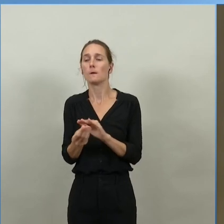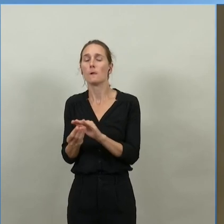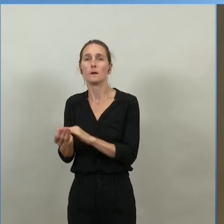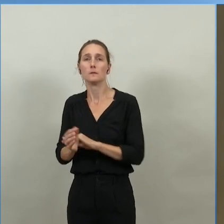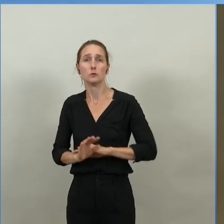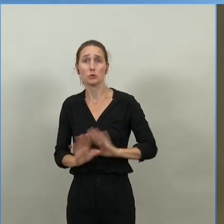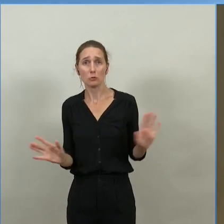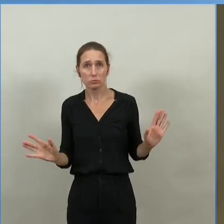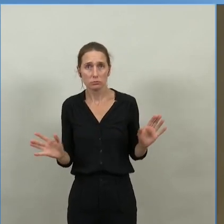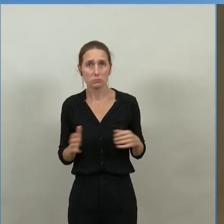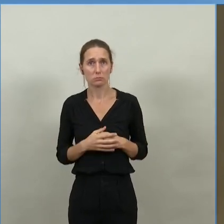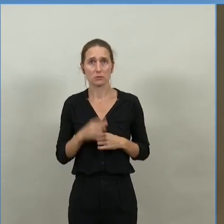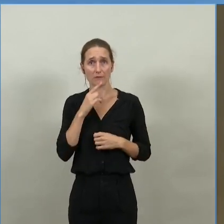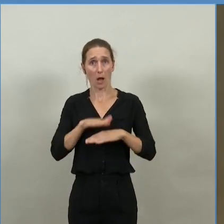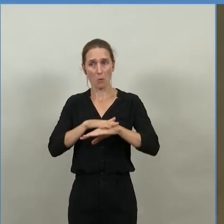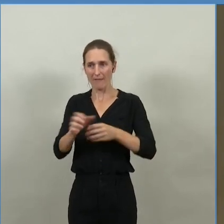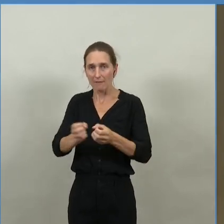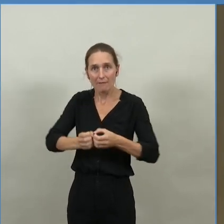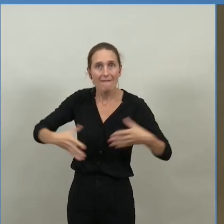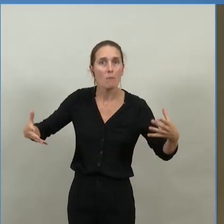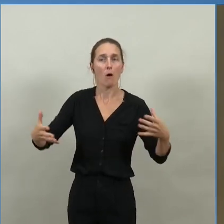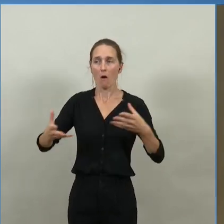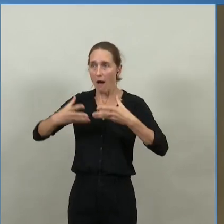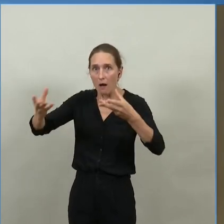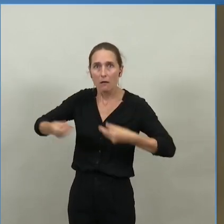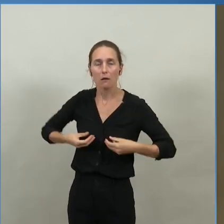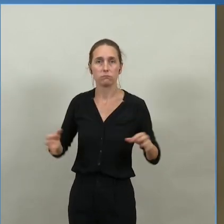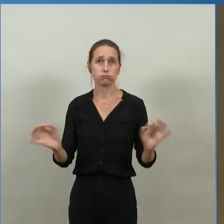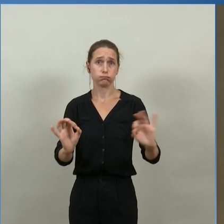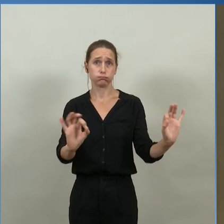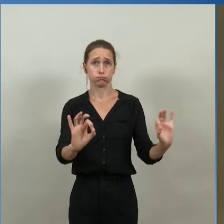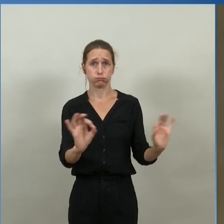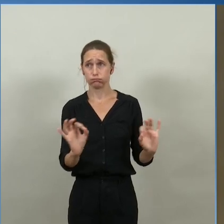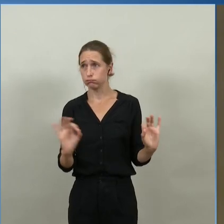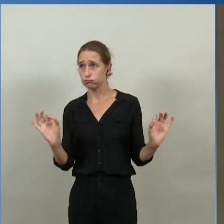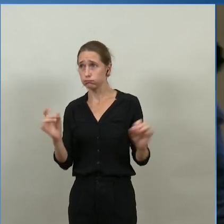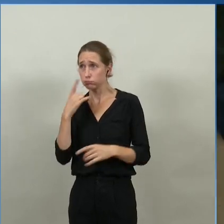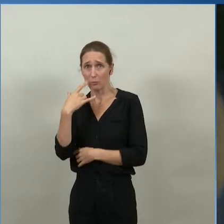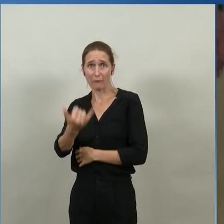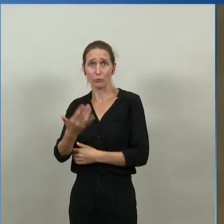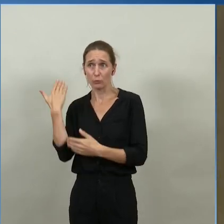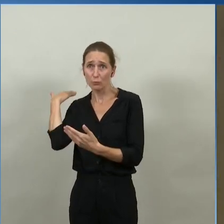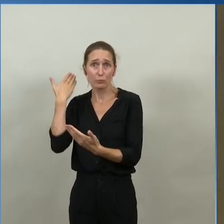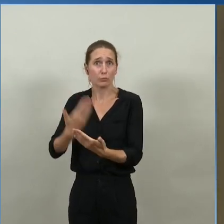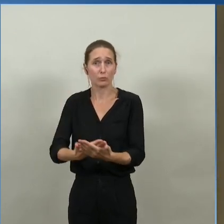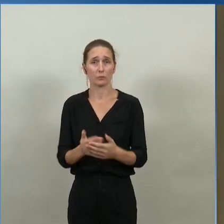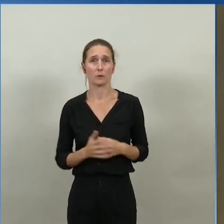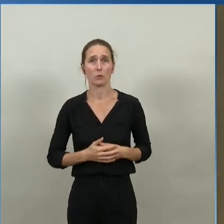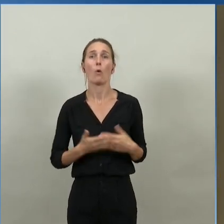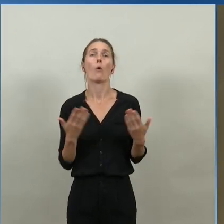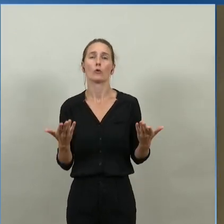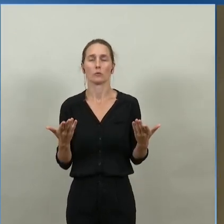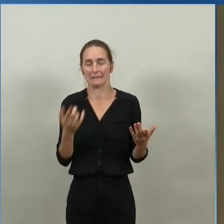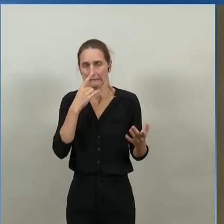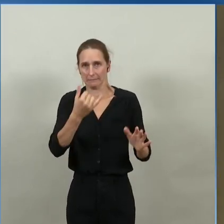l'Europe n'a pas une réelle politique de développement ça ça s'est jamais prouvé ça s'est jamais prouvé alors entendre dire aujourd'hui je termine